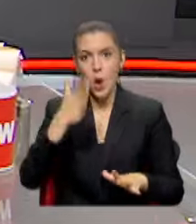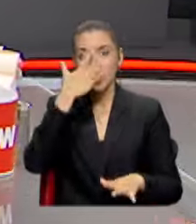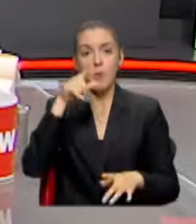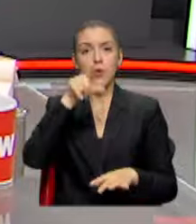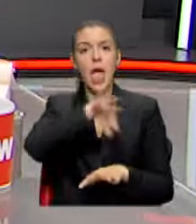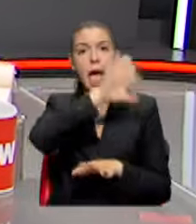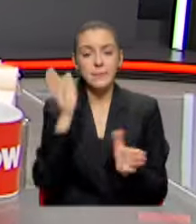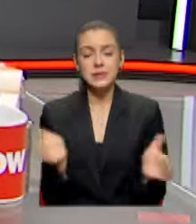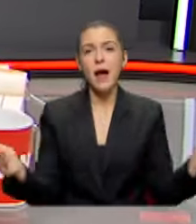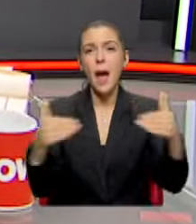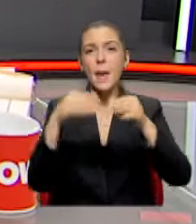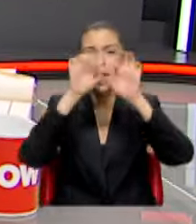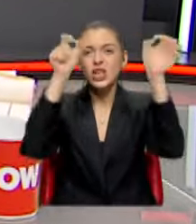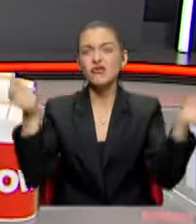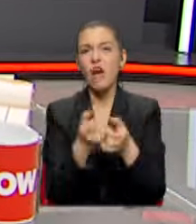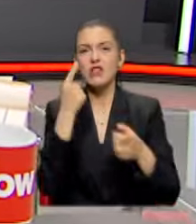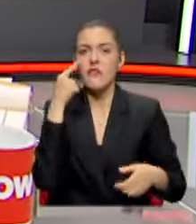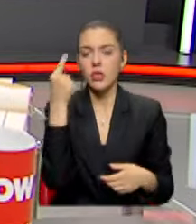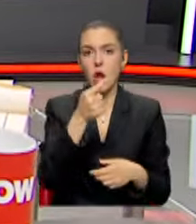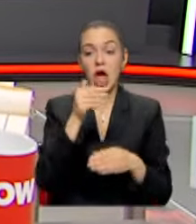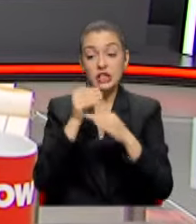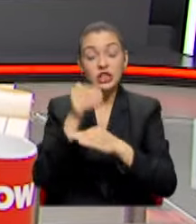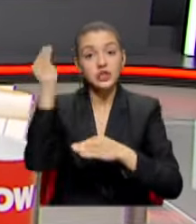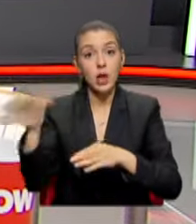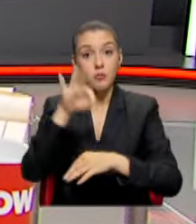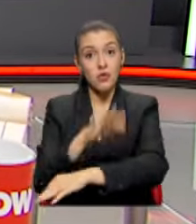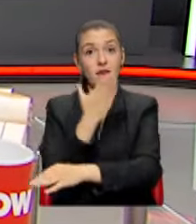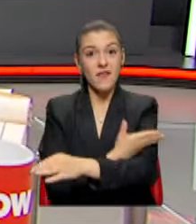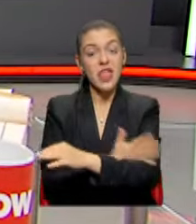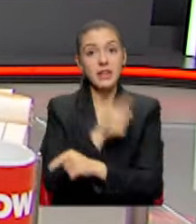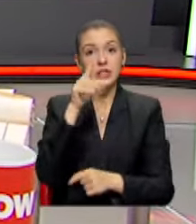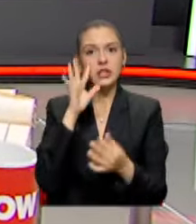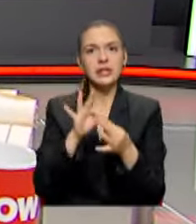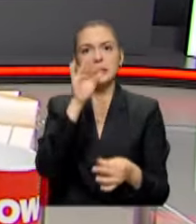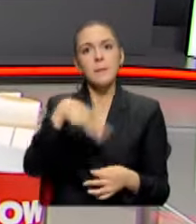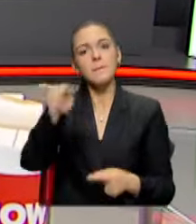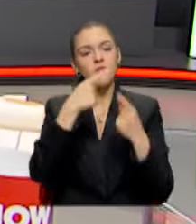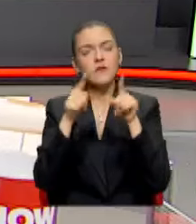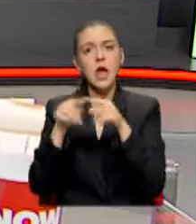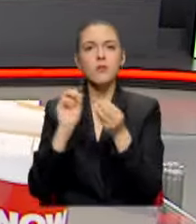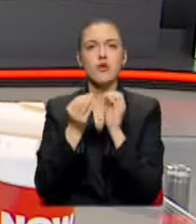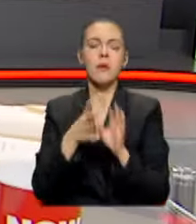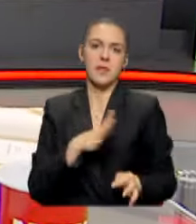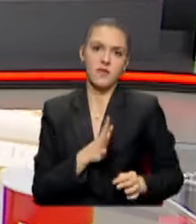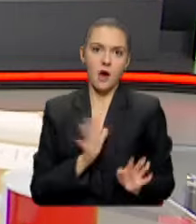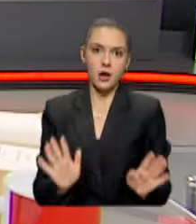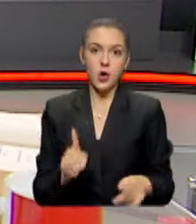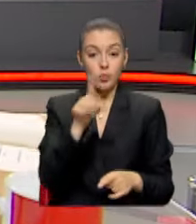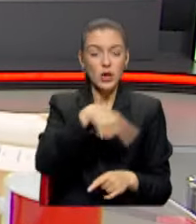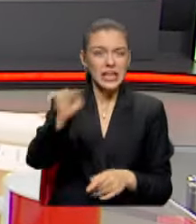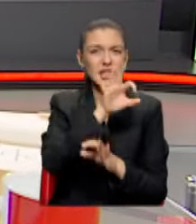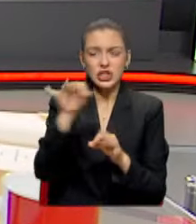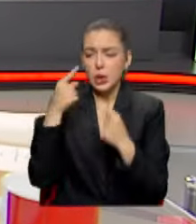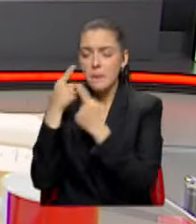kapalı siyasi çerçeve içinde gerçekleşiyor dışarıda Bu memleketin insanlarının bambaşka meseleleri sorunları var bunlara hiç